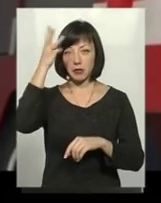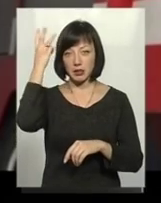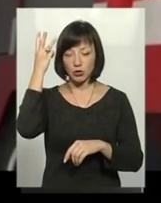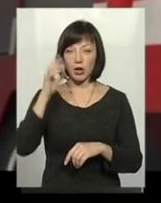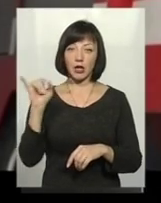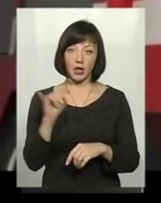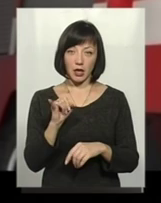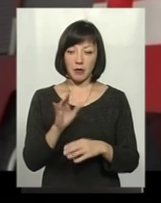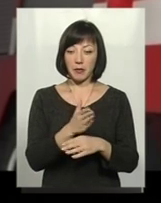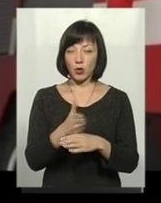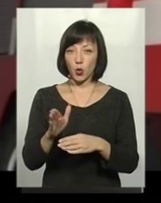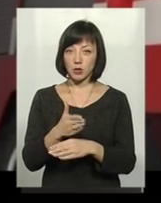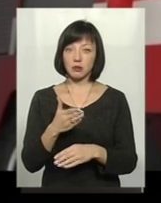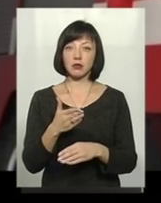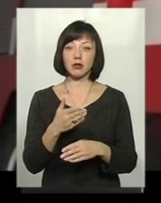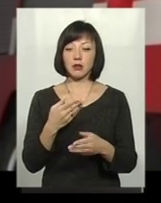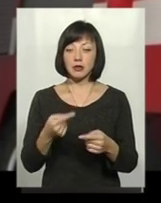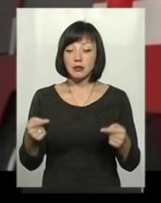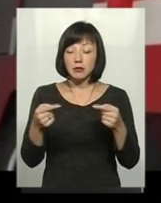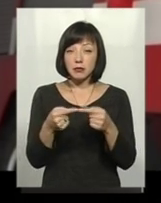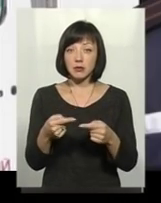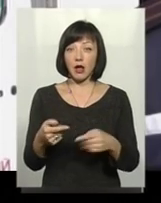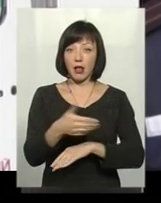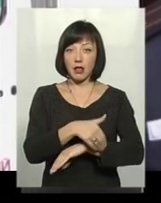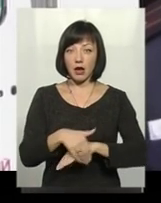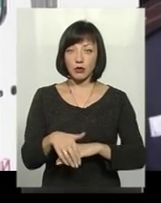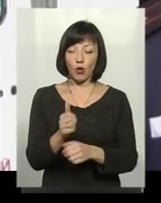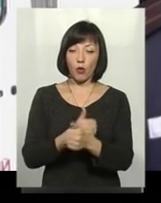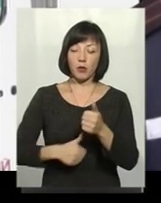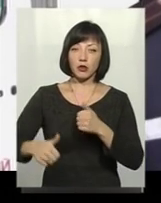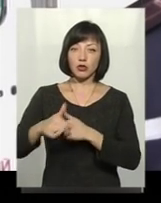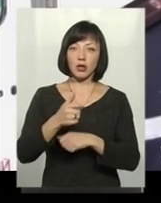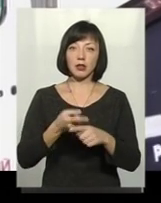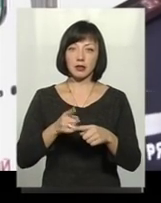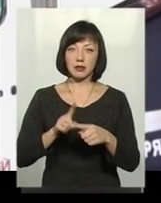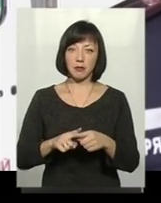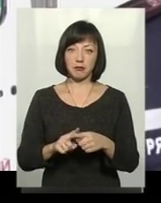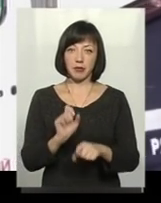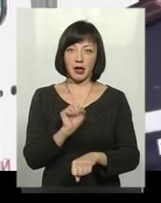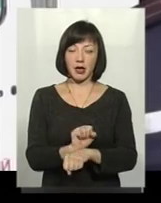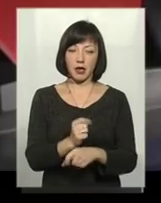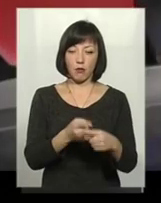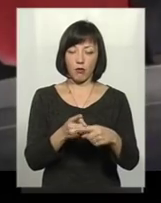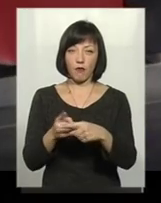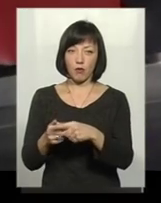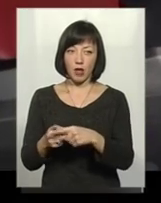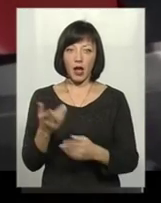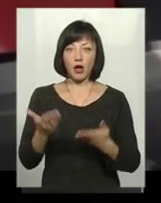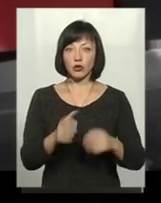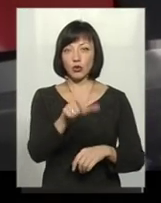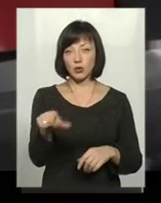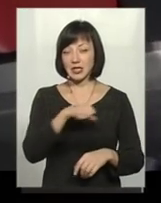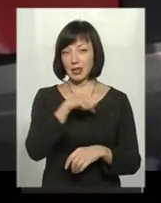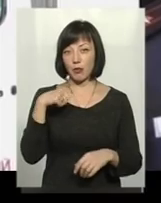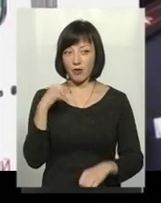І підрозділення, слідуючи за певною адресою, об'їжджає ці перекриті провулки. Якщо мешканці